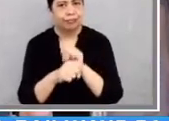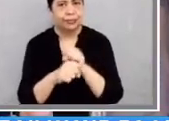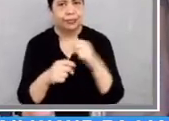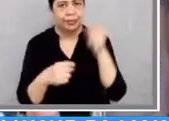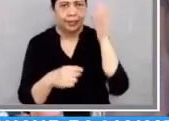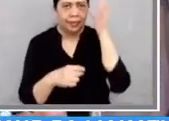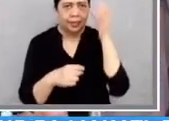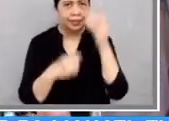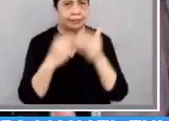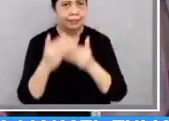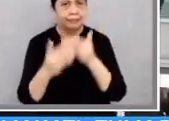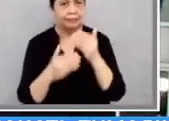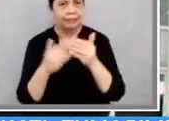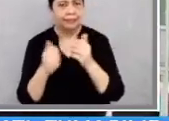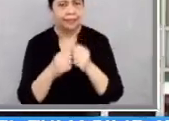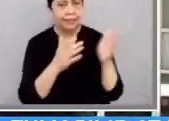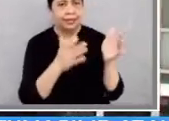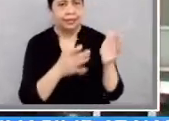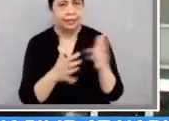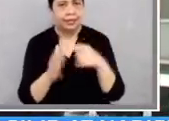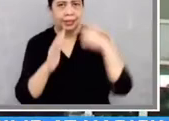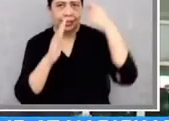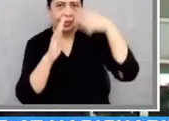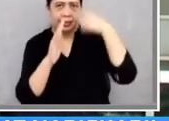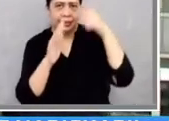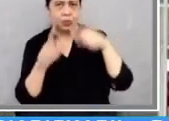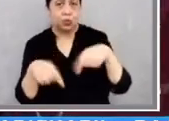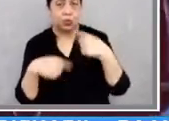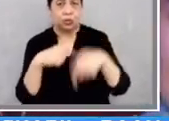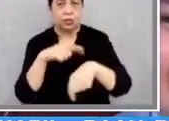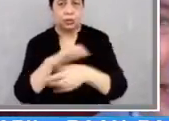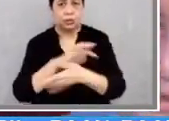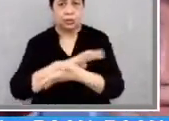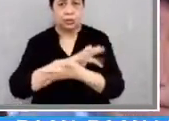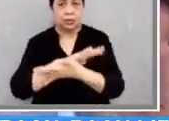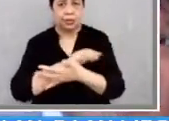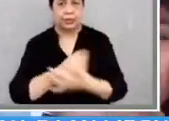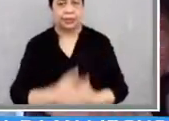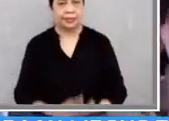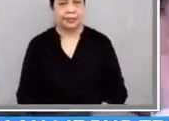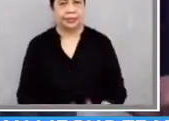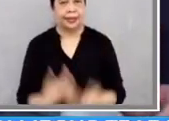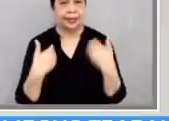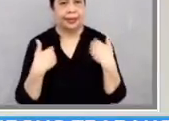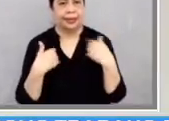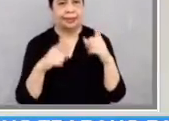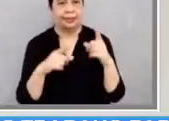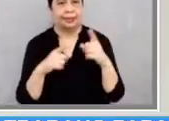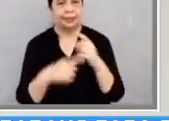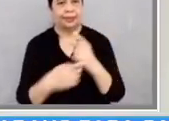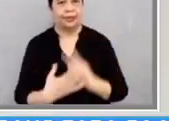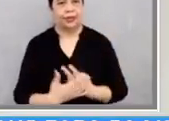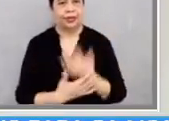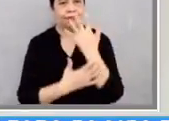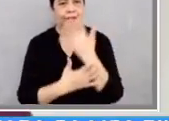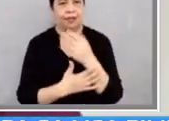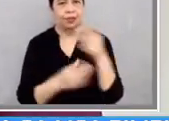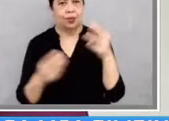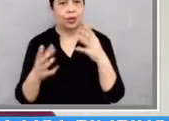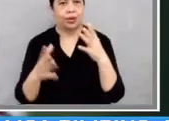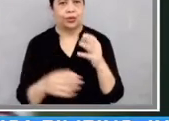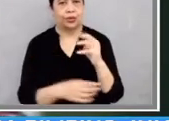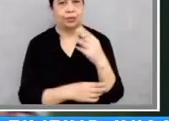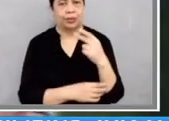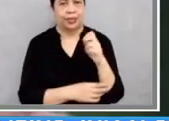conceptualization hanggang sa mag-shoot sa kasagsagan ng pandemya. Present sa screening ang Voltes 5 Warriors na sina Miguel Tan